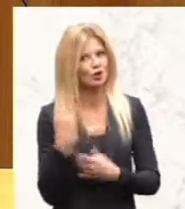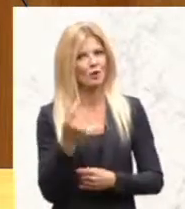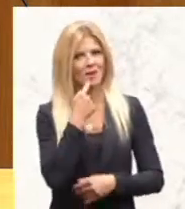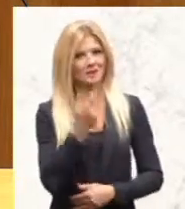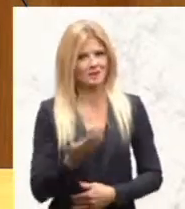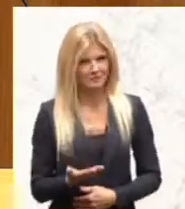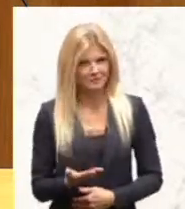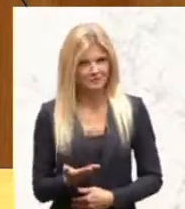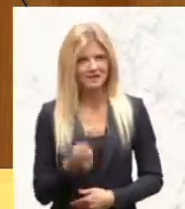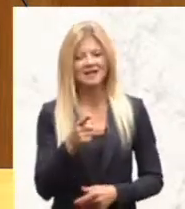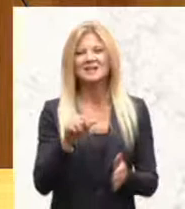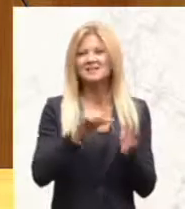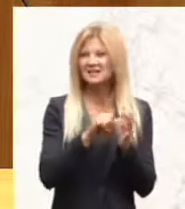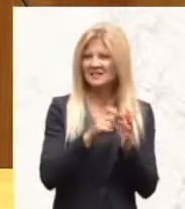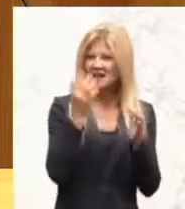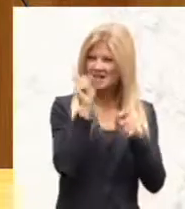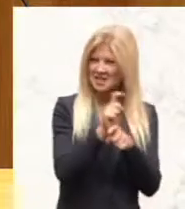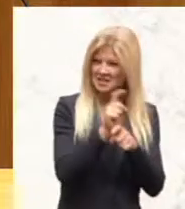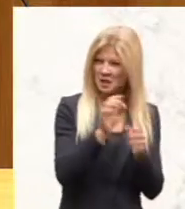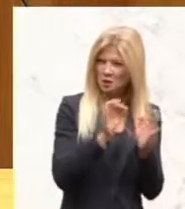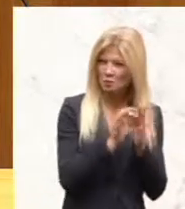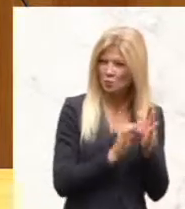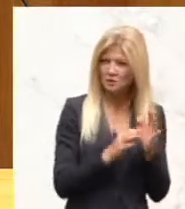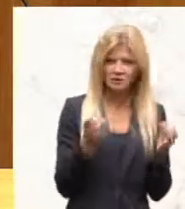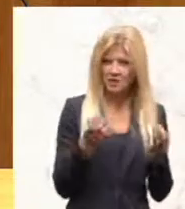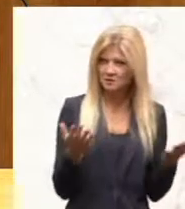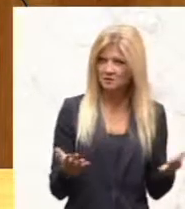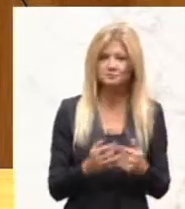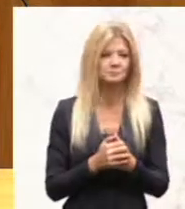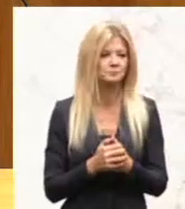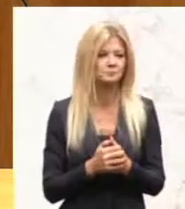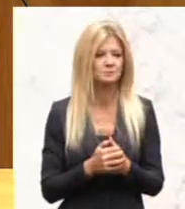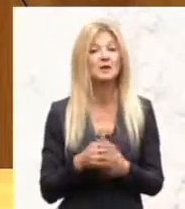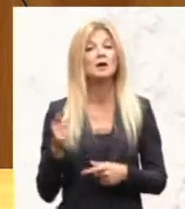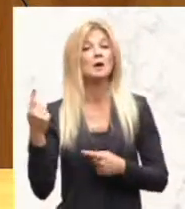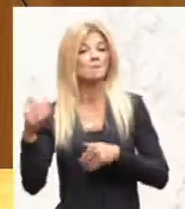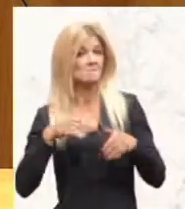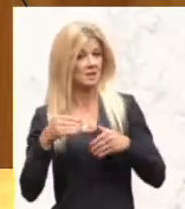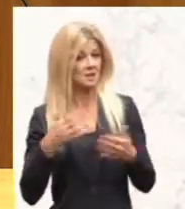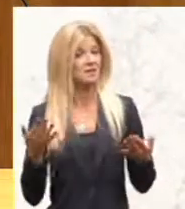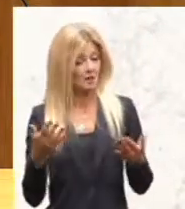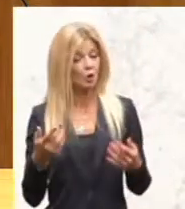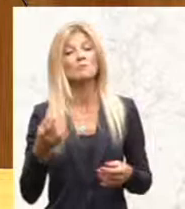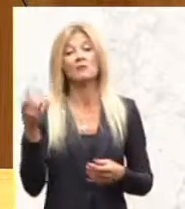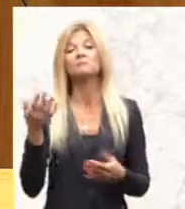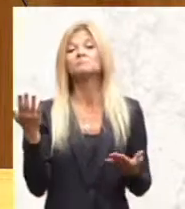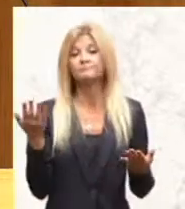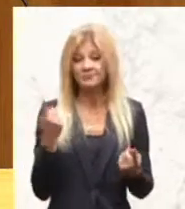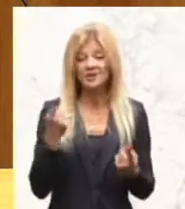sind. Die zentralen Kritikpunkte liegen ja darin, dass sich ein Ministerium, in dem Fall das